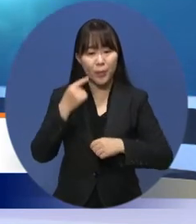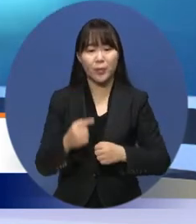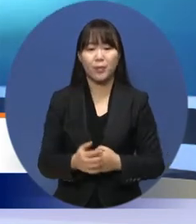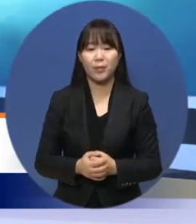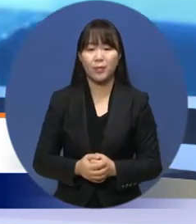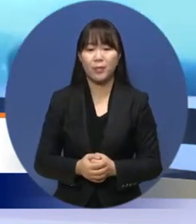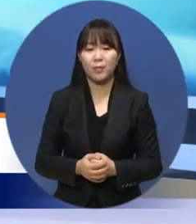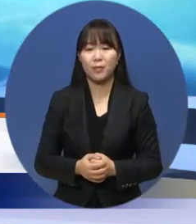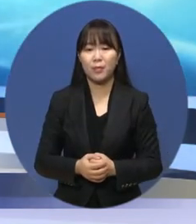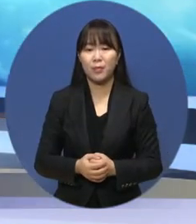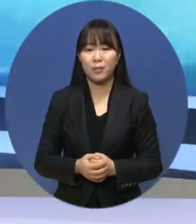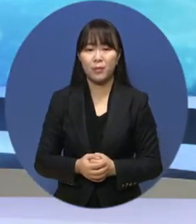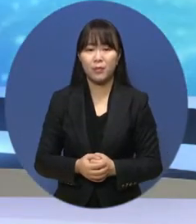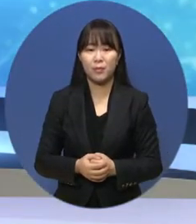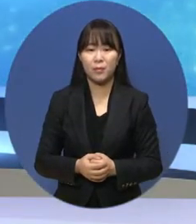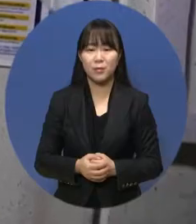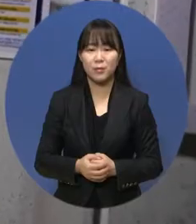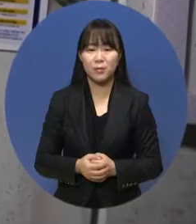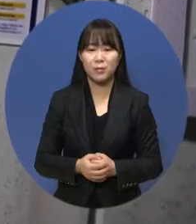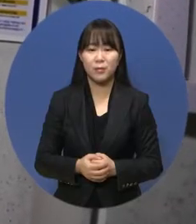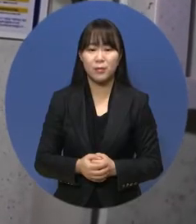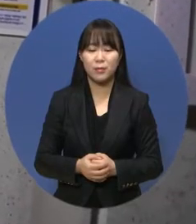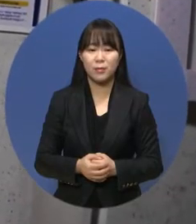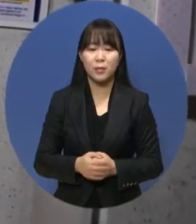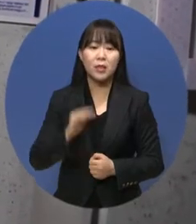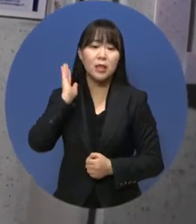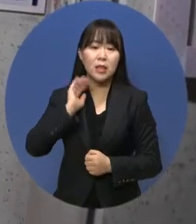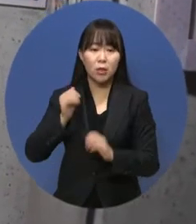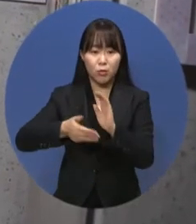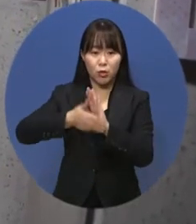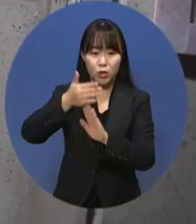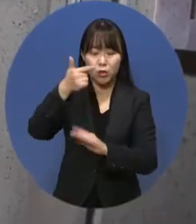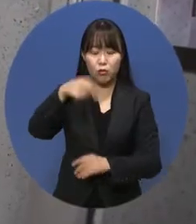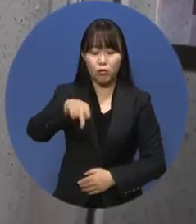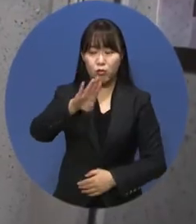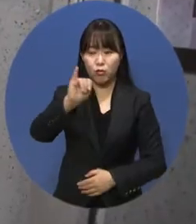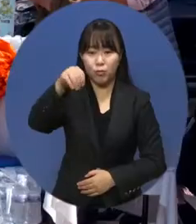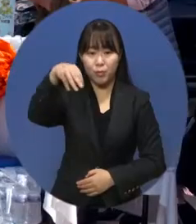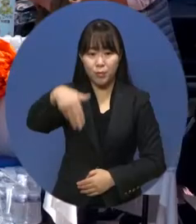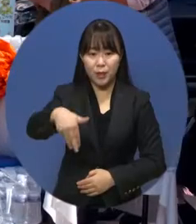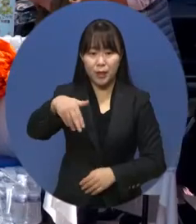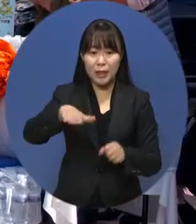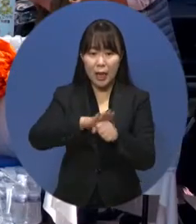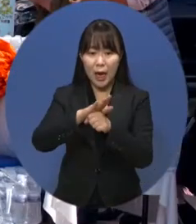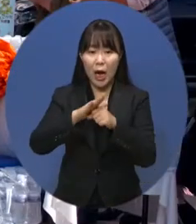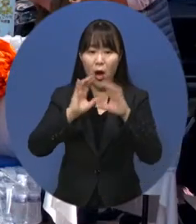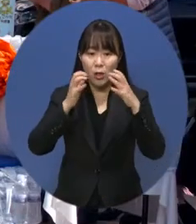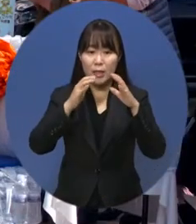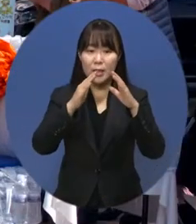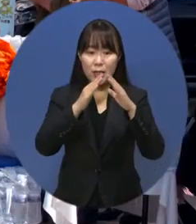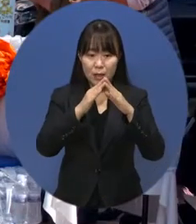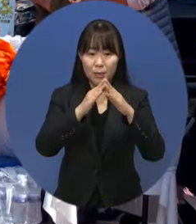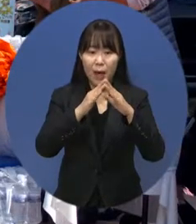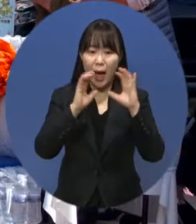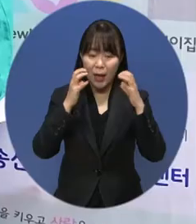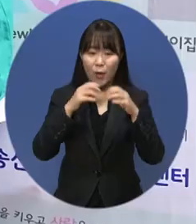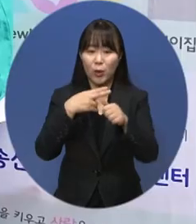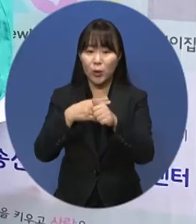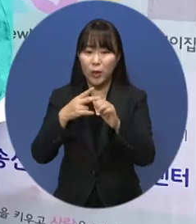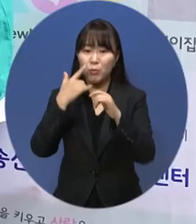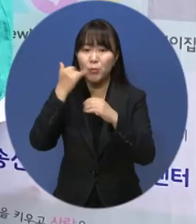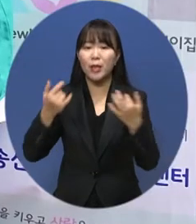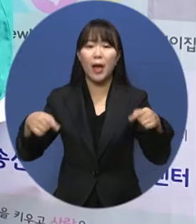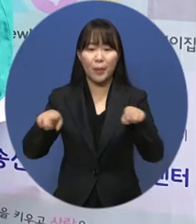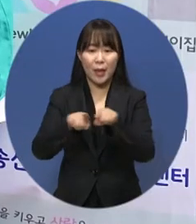만나봤습니다 의정부시 유비 싸 랑 어린이집 원화와 교사 학부모가 함께 참여하는